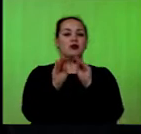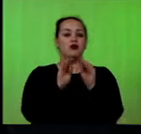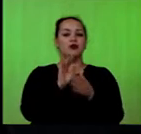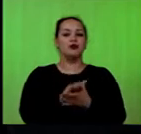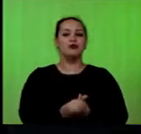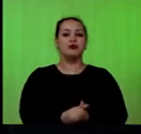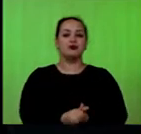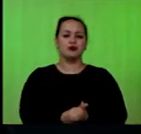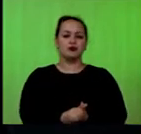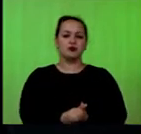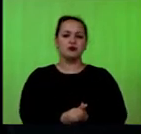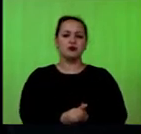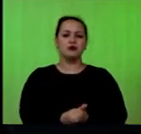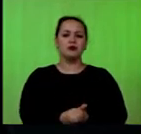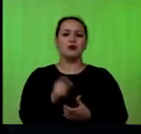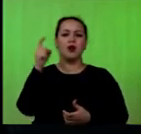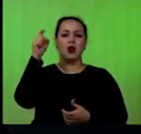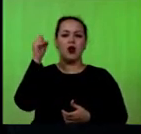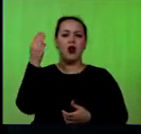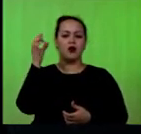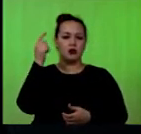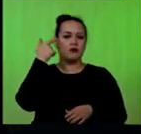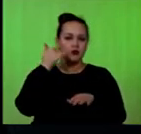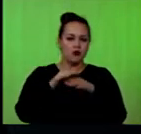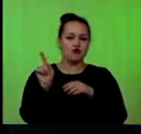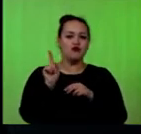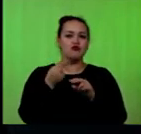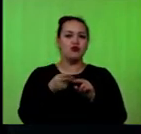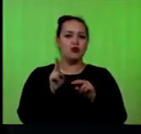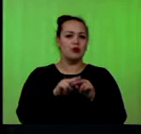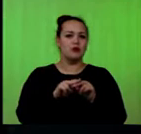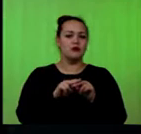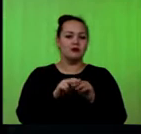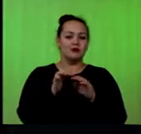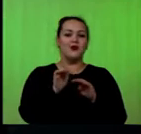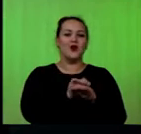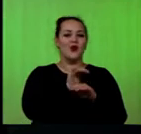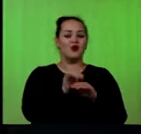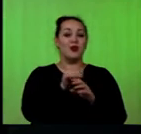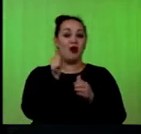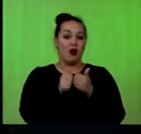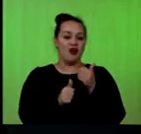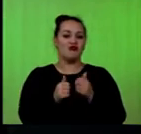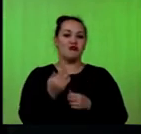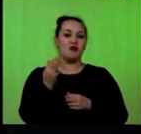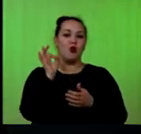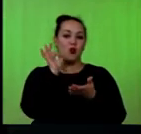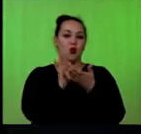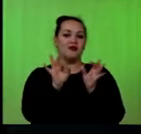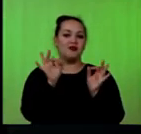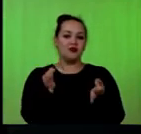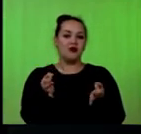что такое хаш от вы же поняли молодцы каждый из вас дает правильный